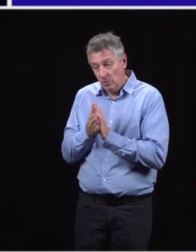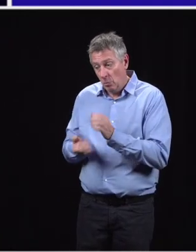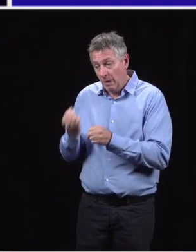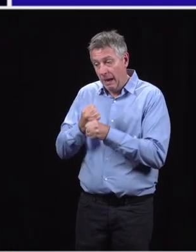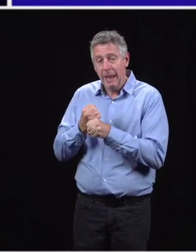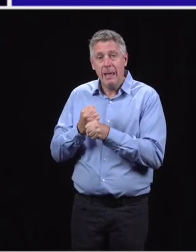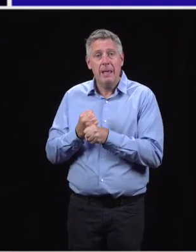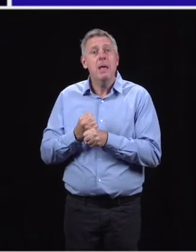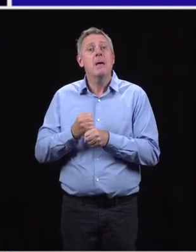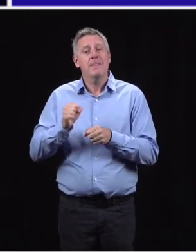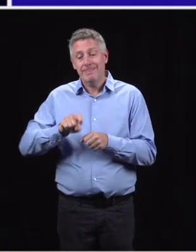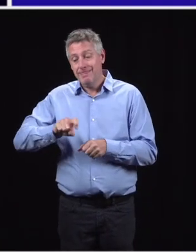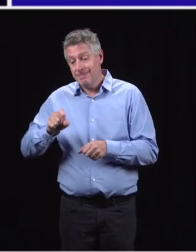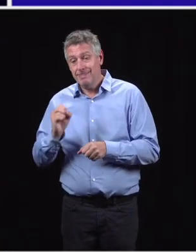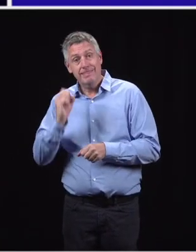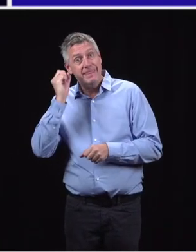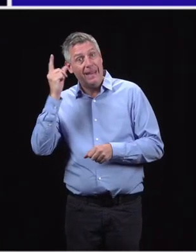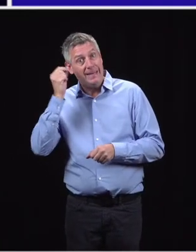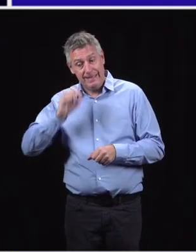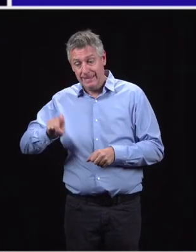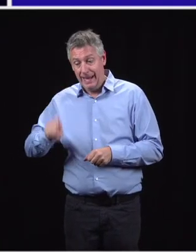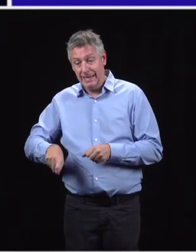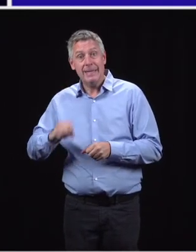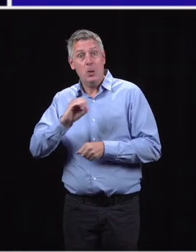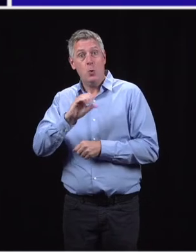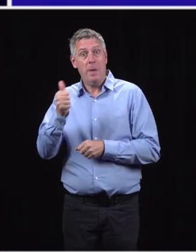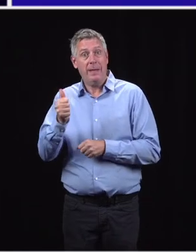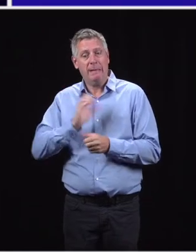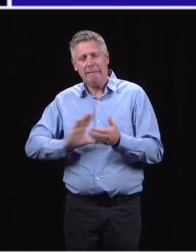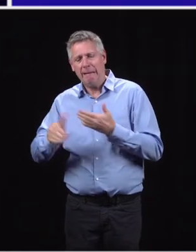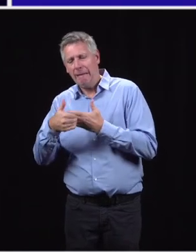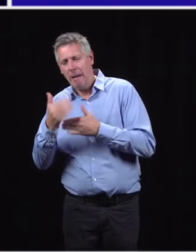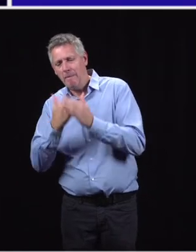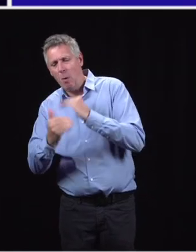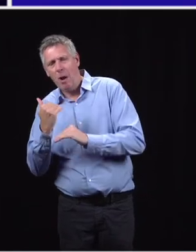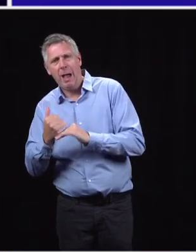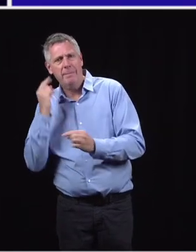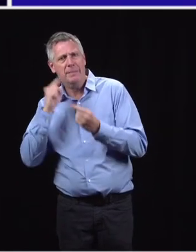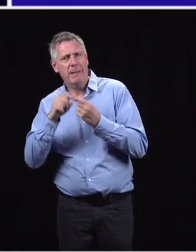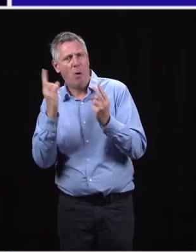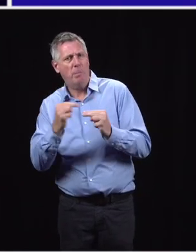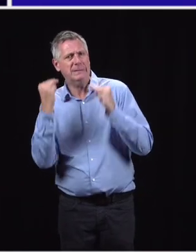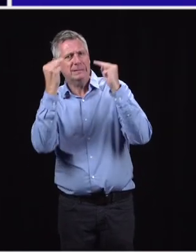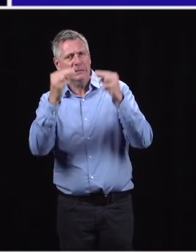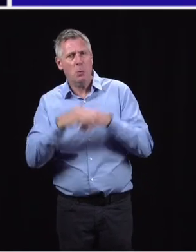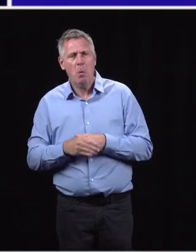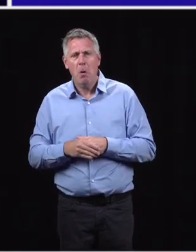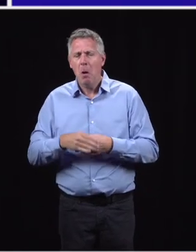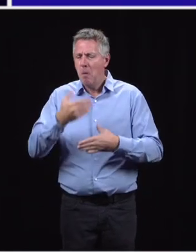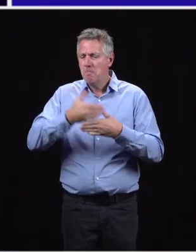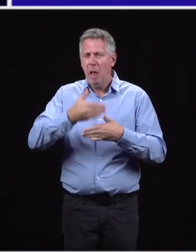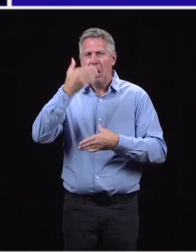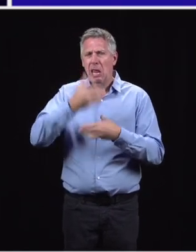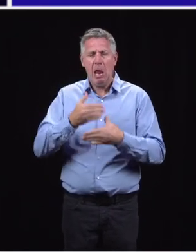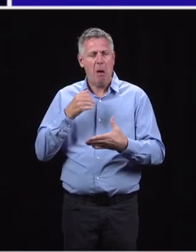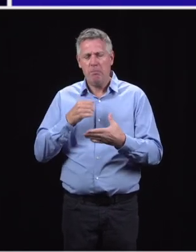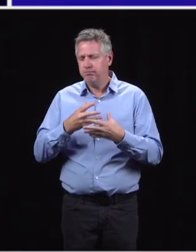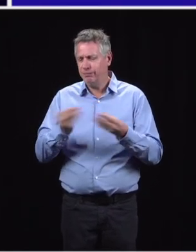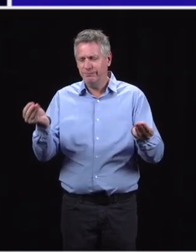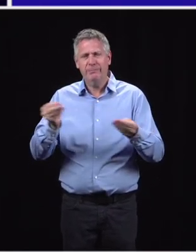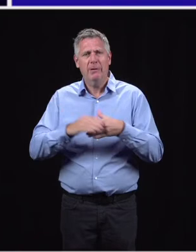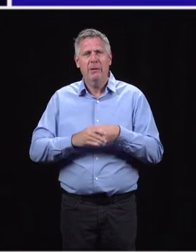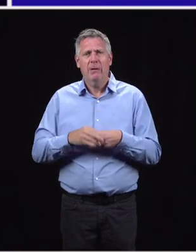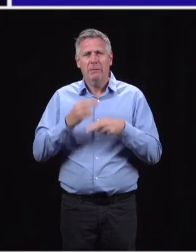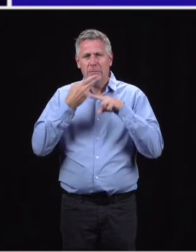ce programme qu'est-ce qu'il y a derrière une ambition faire sauter les barrières les tabous les idées reçues qui